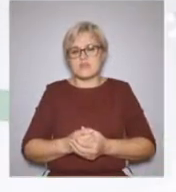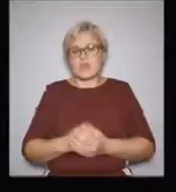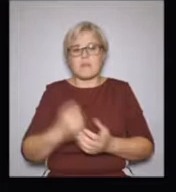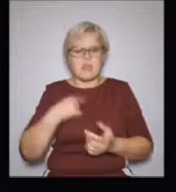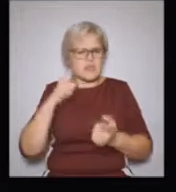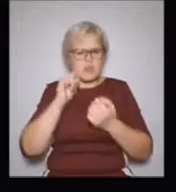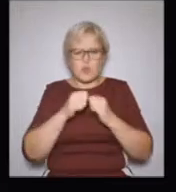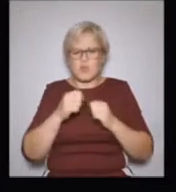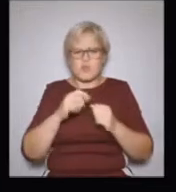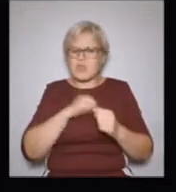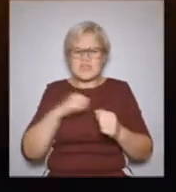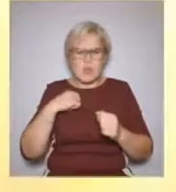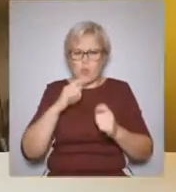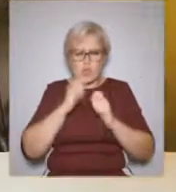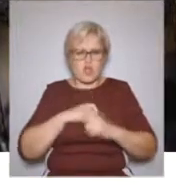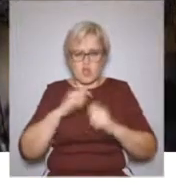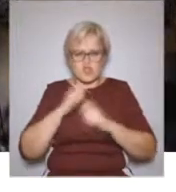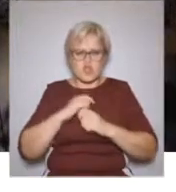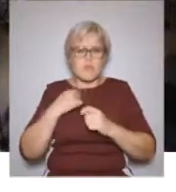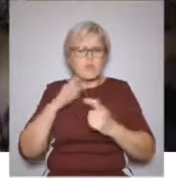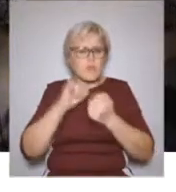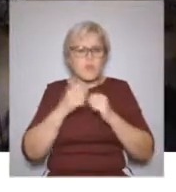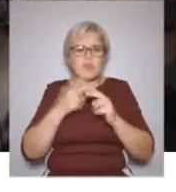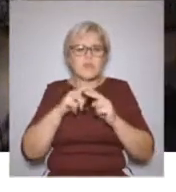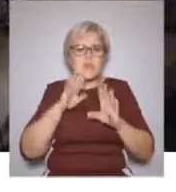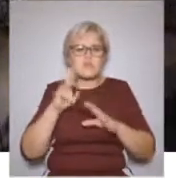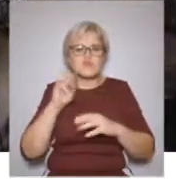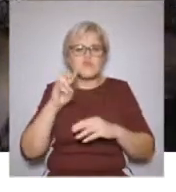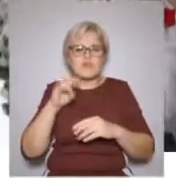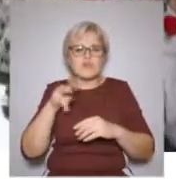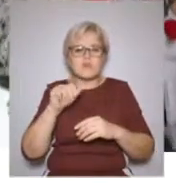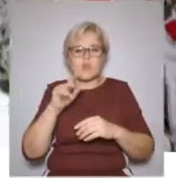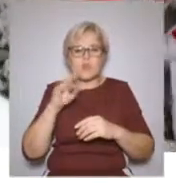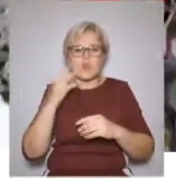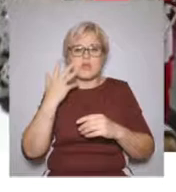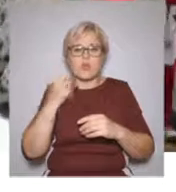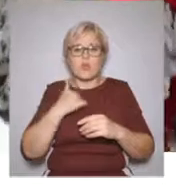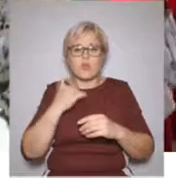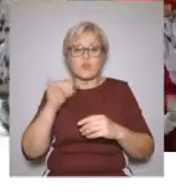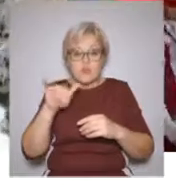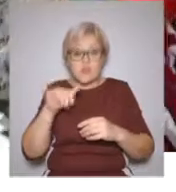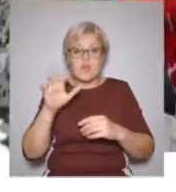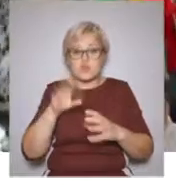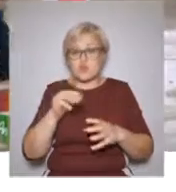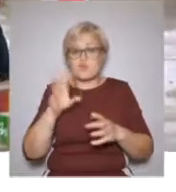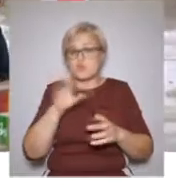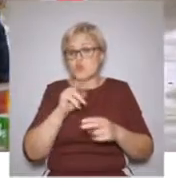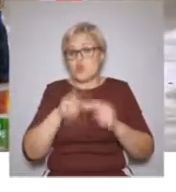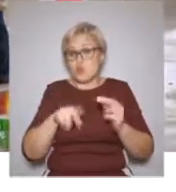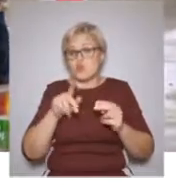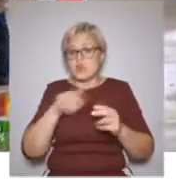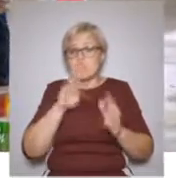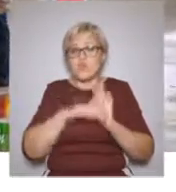меня запомнилась ниссану награждение это запомнилось песня челентано ты уже все у тебя все закончилось и типа челентано